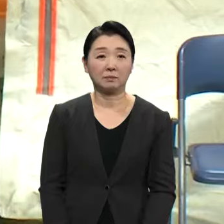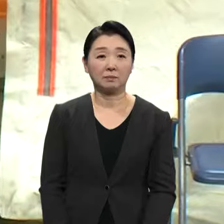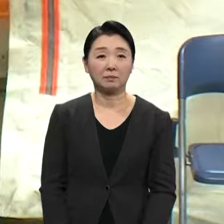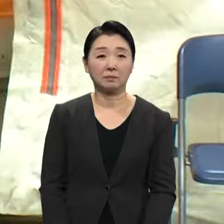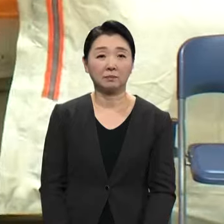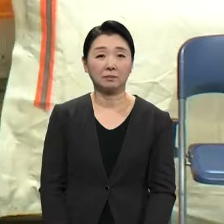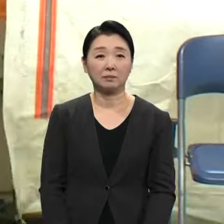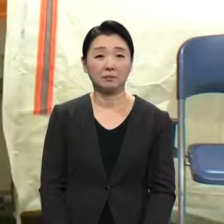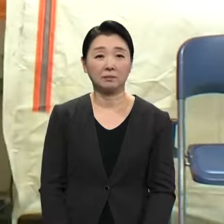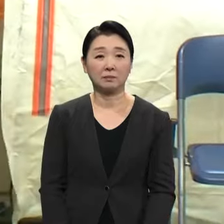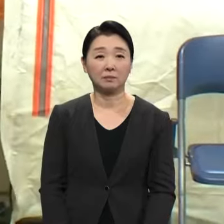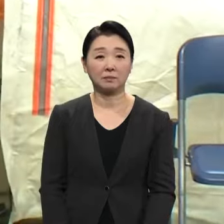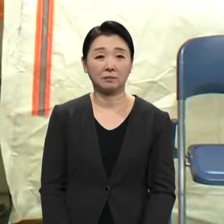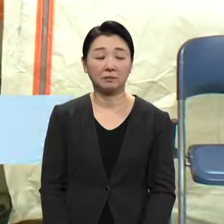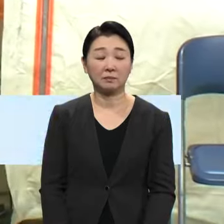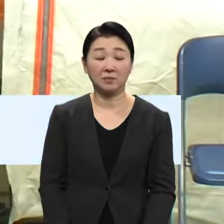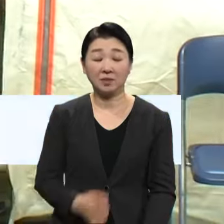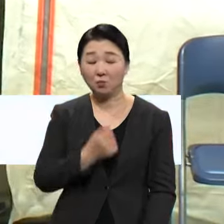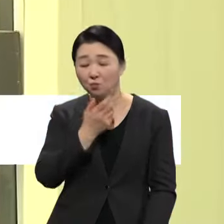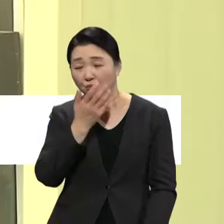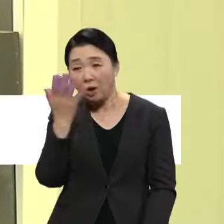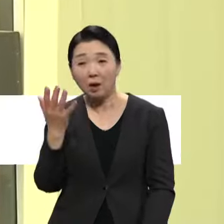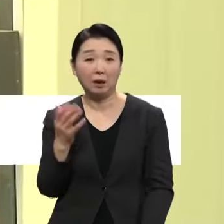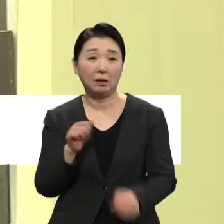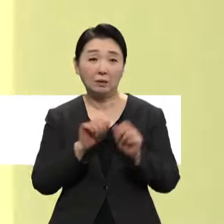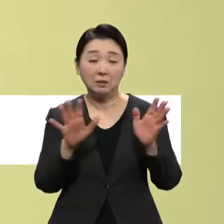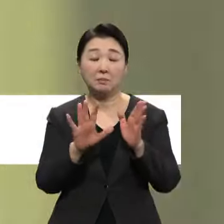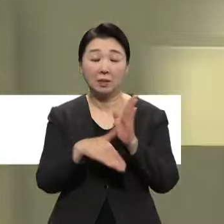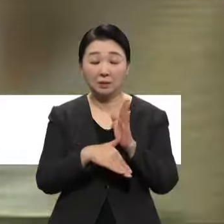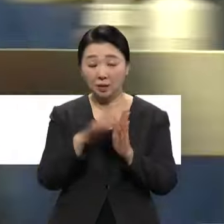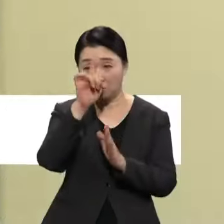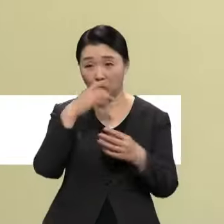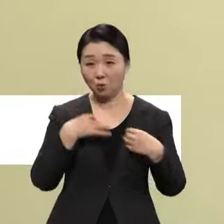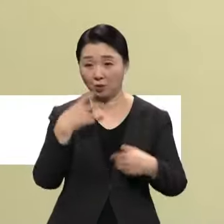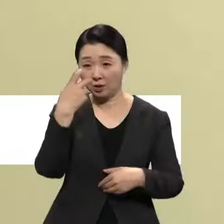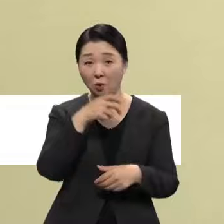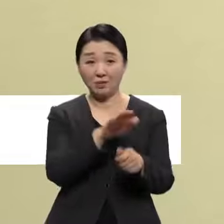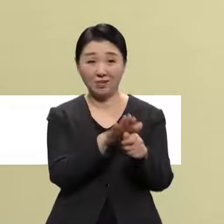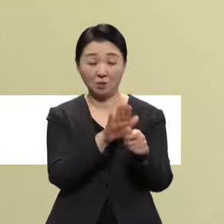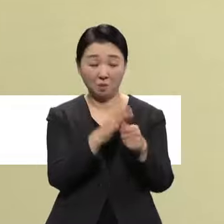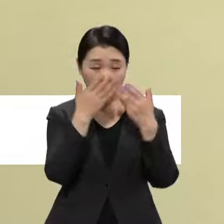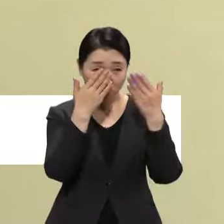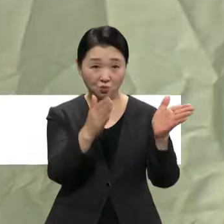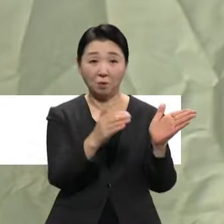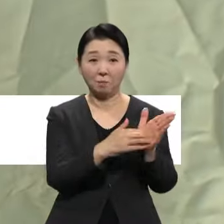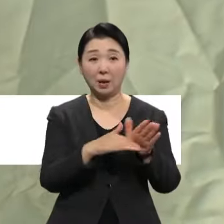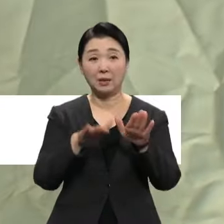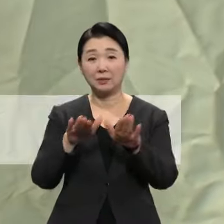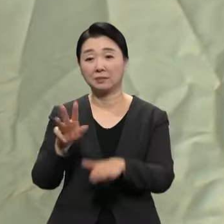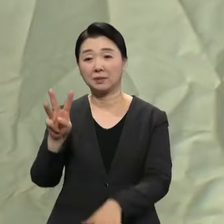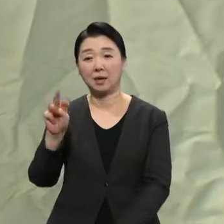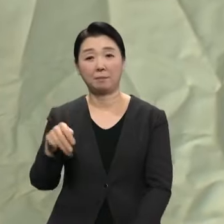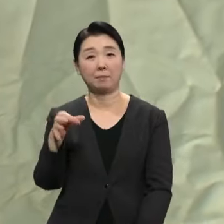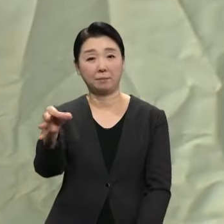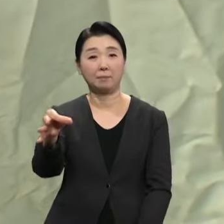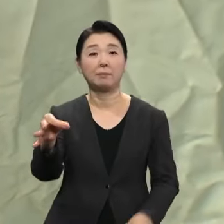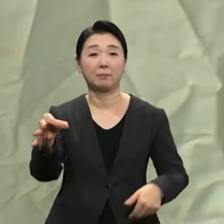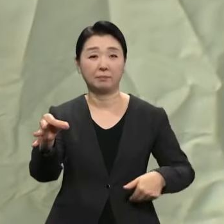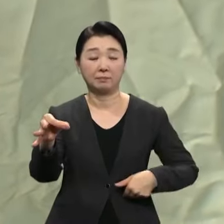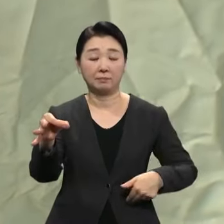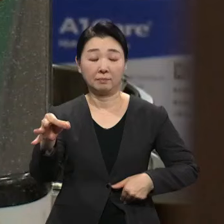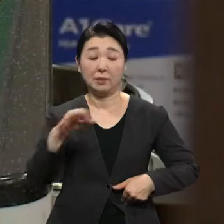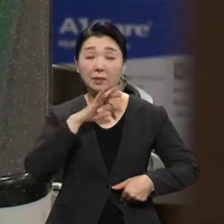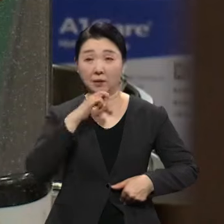합니다 과거 대유행 때는 정부가 검사비용을 지원해 무료였지만는 만을 내야 합니다